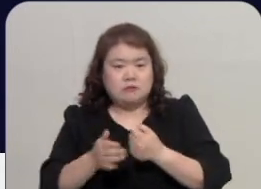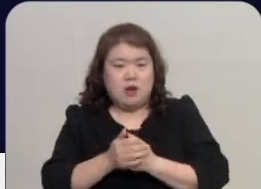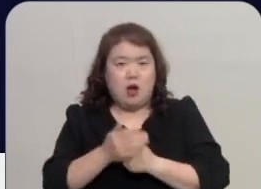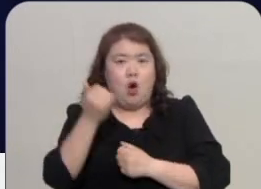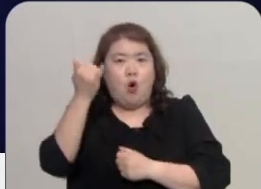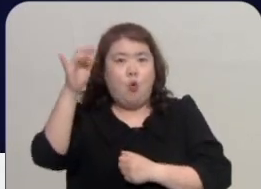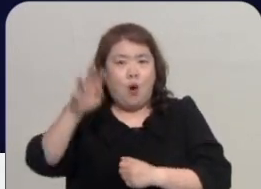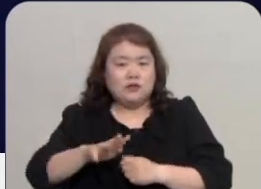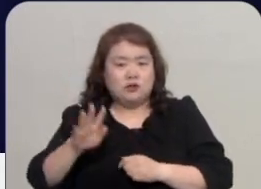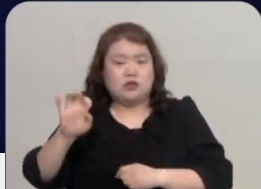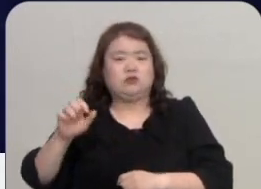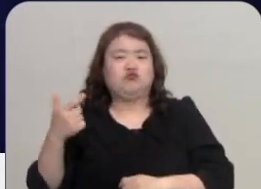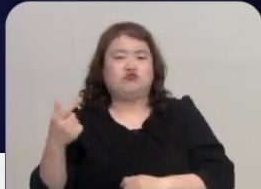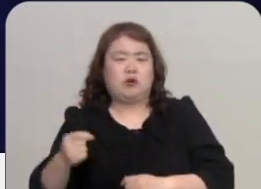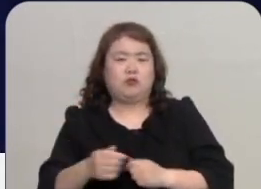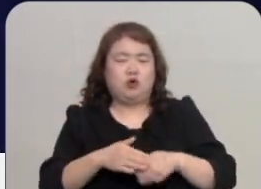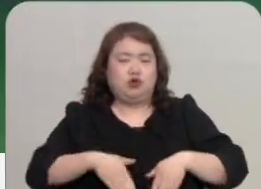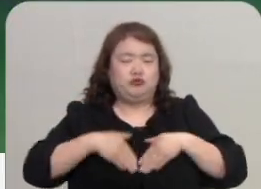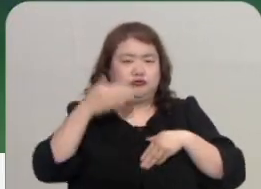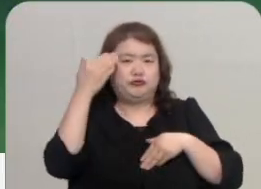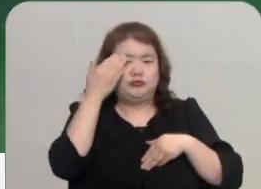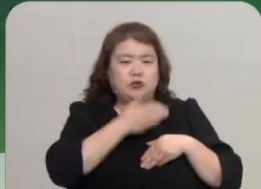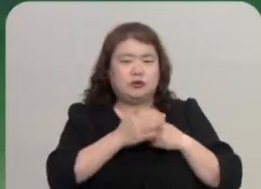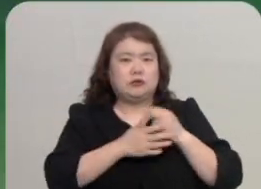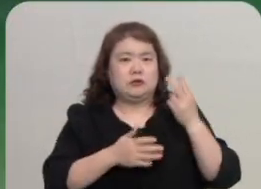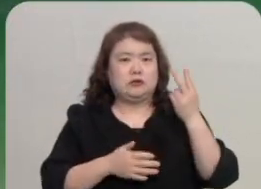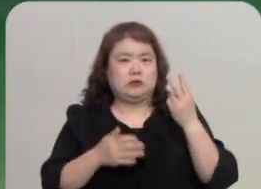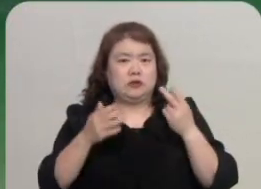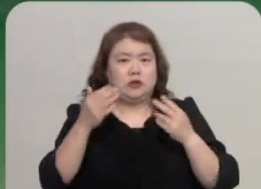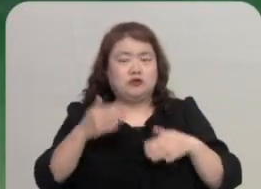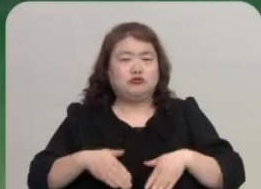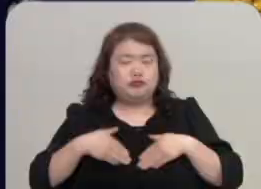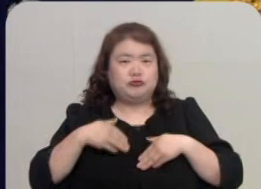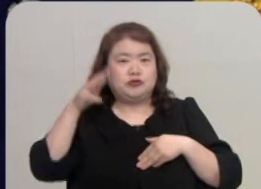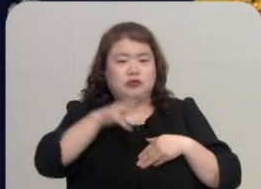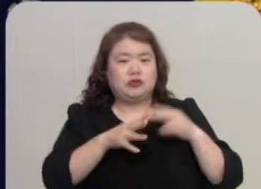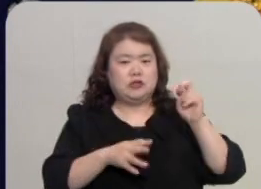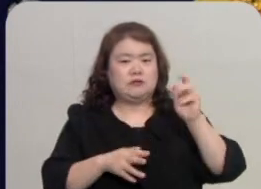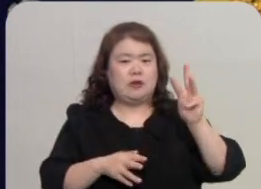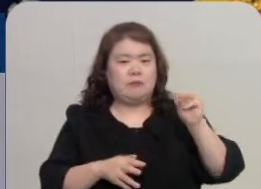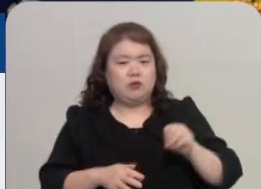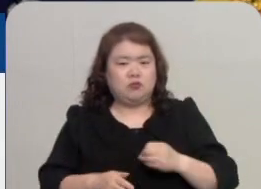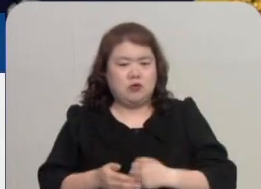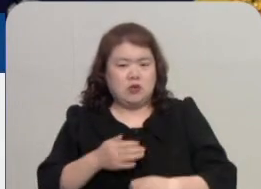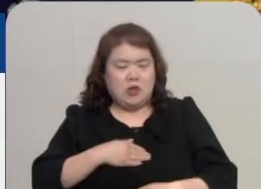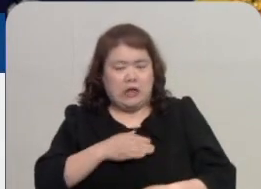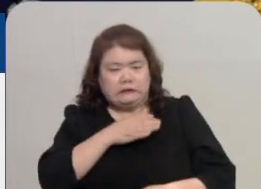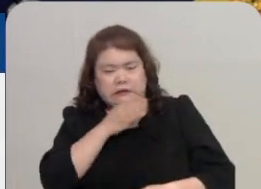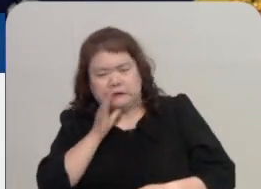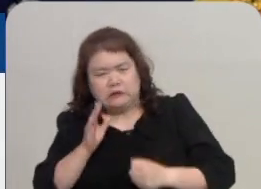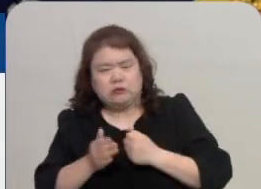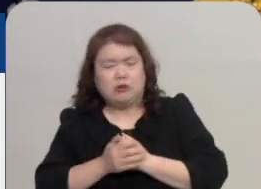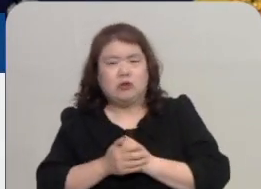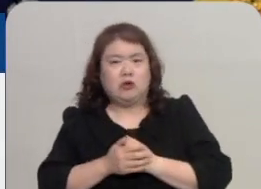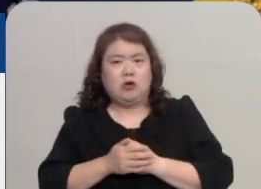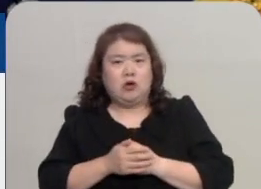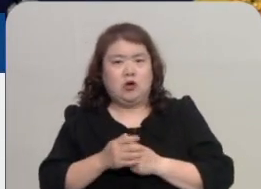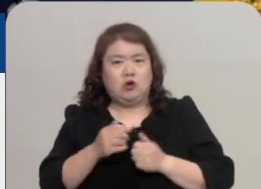46만 원을 받는데 춘천에 살면 절반밖에 못 받습니다. 아이 다 늙어서 낼 모르는